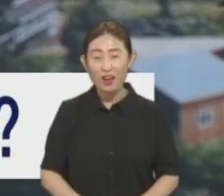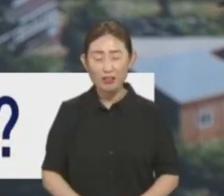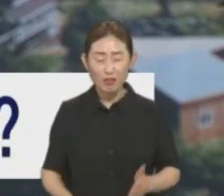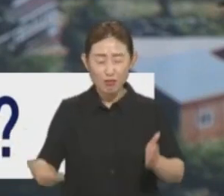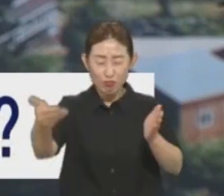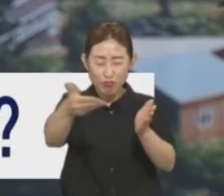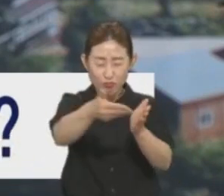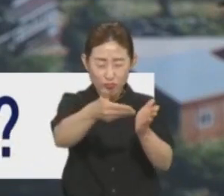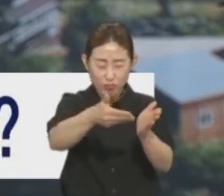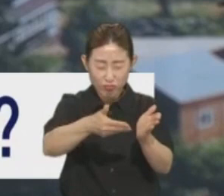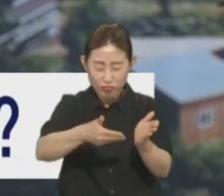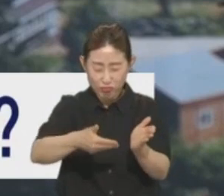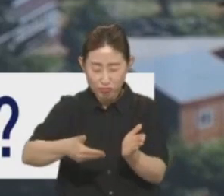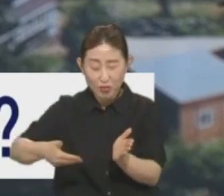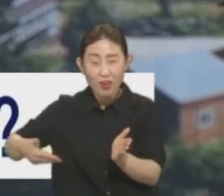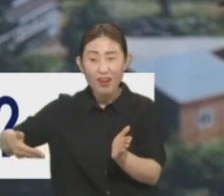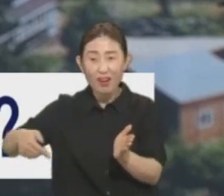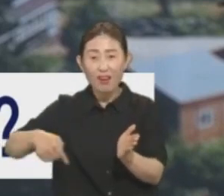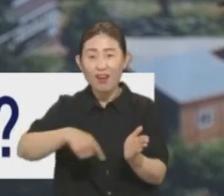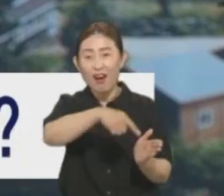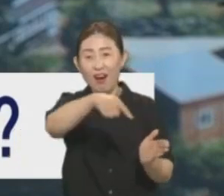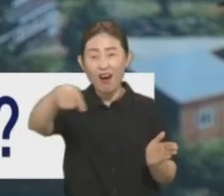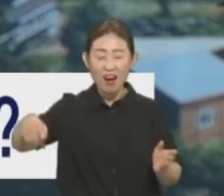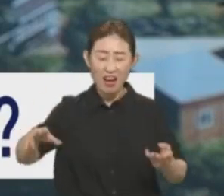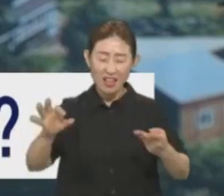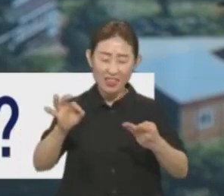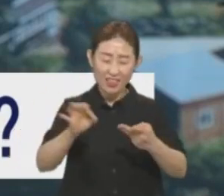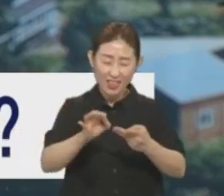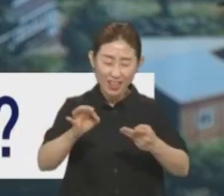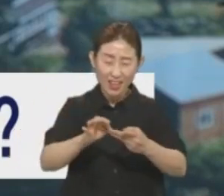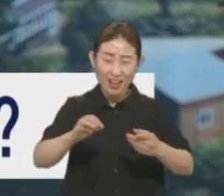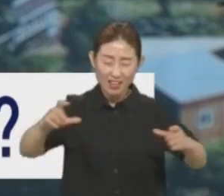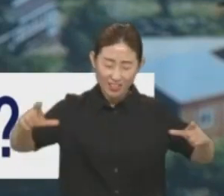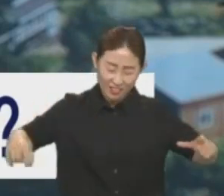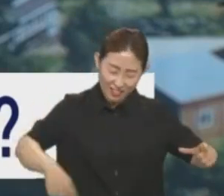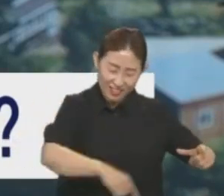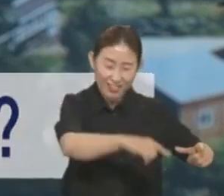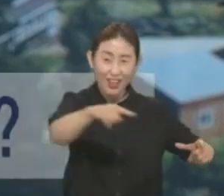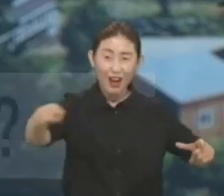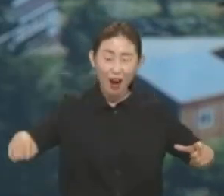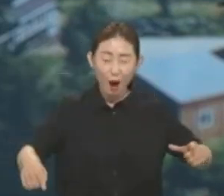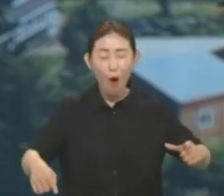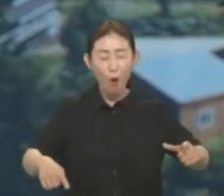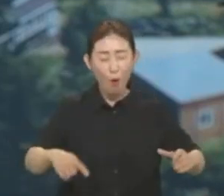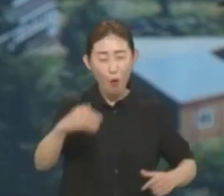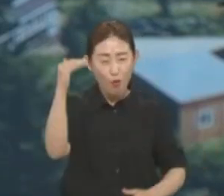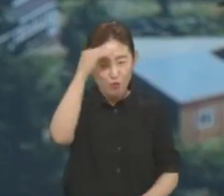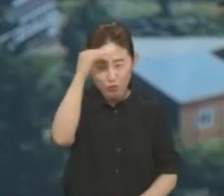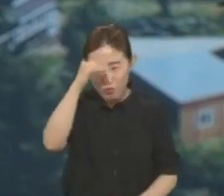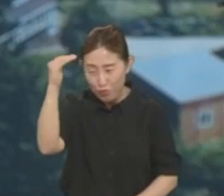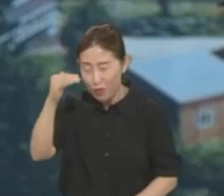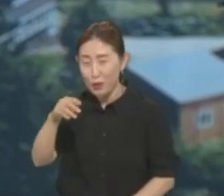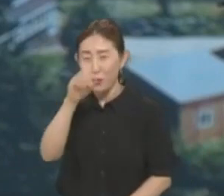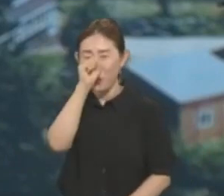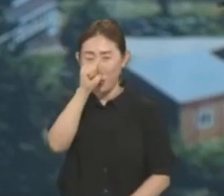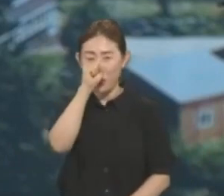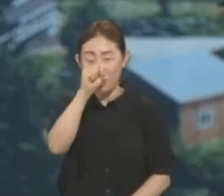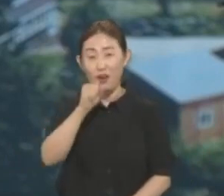포가 이어져 있는 그야말로 태안 반도의 진수를 맛볼 수 있는